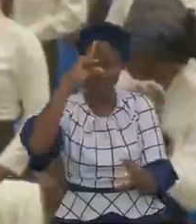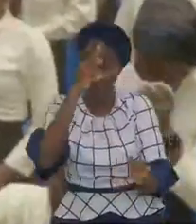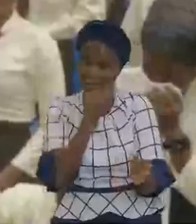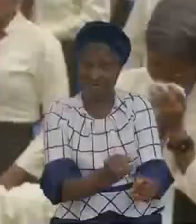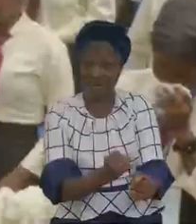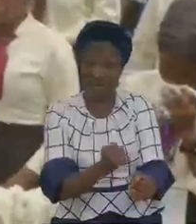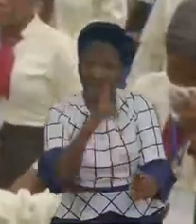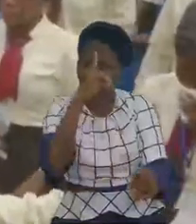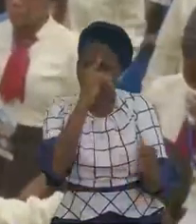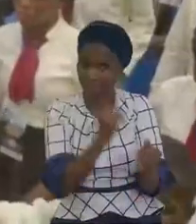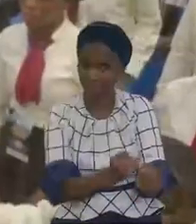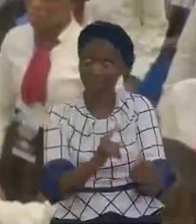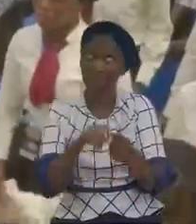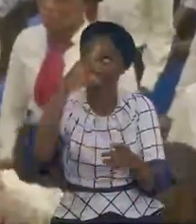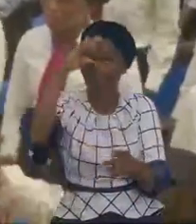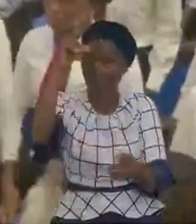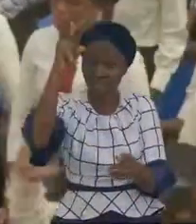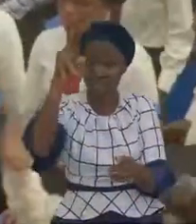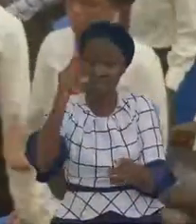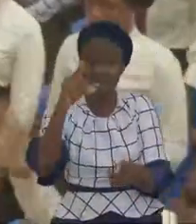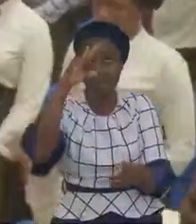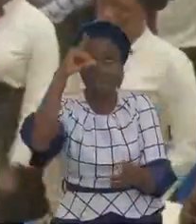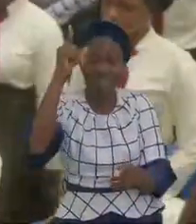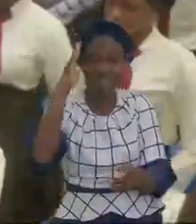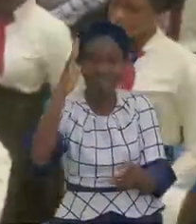Il t'élève très haut.